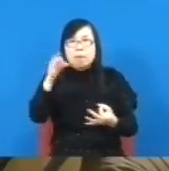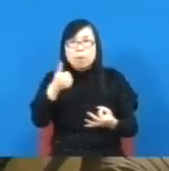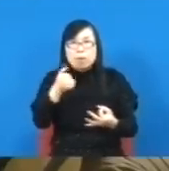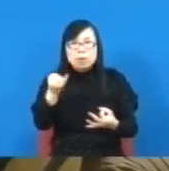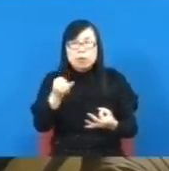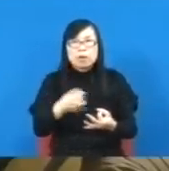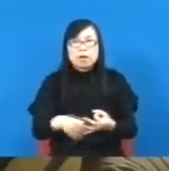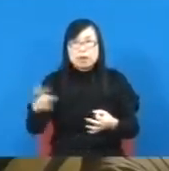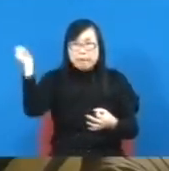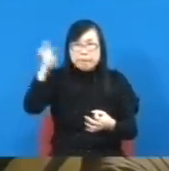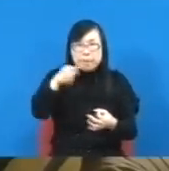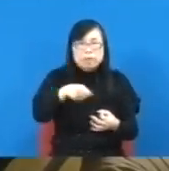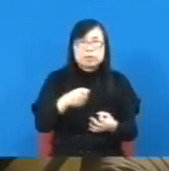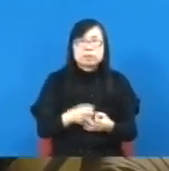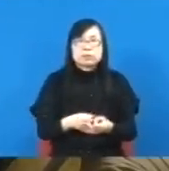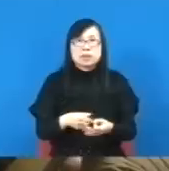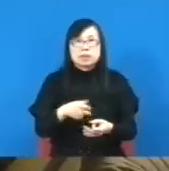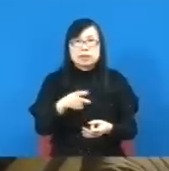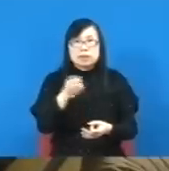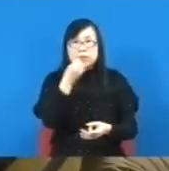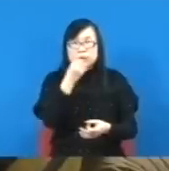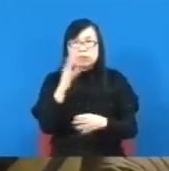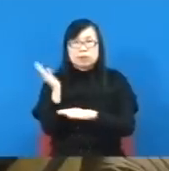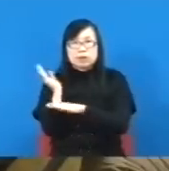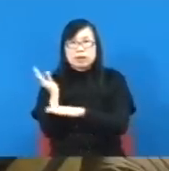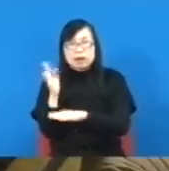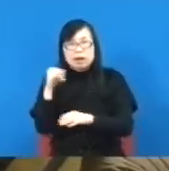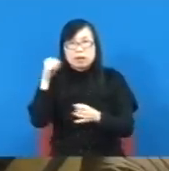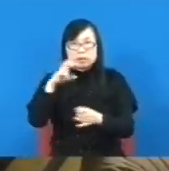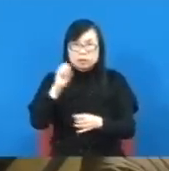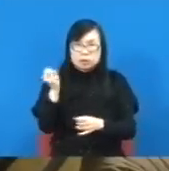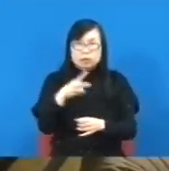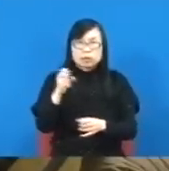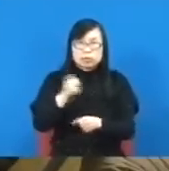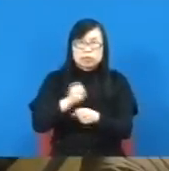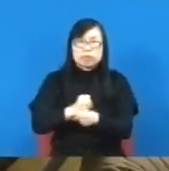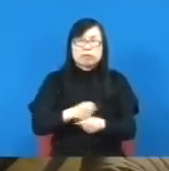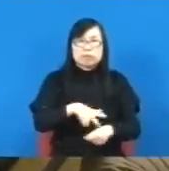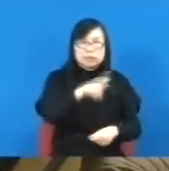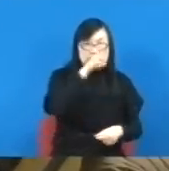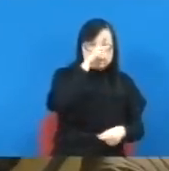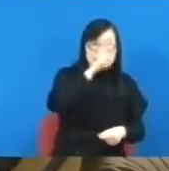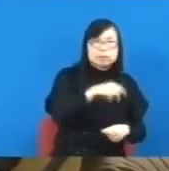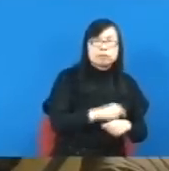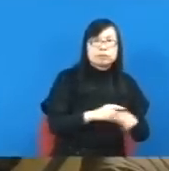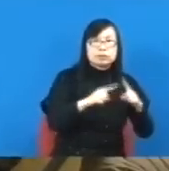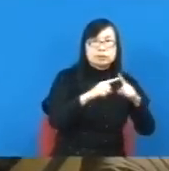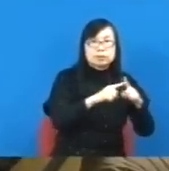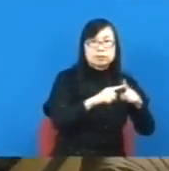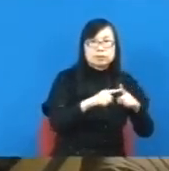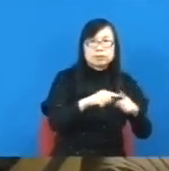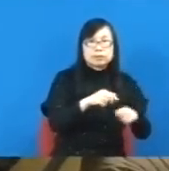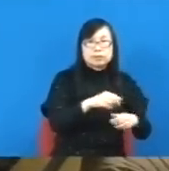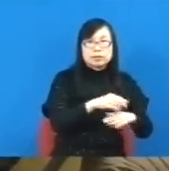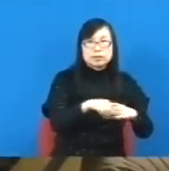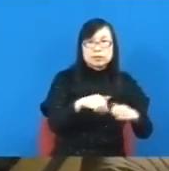一搏落去，搏散咗港台，去第二度做啦，又做翻咩民政事務局又得，乜都得嘅喎。 幾咁 low？ 係咪